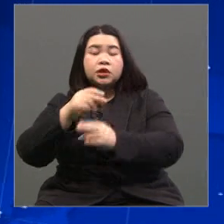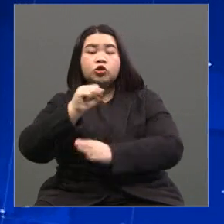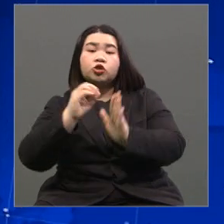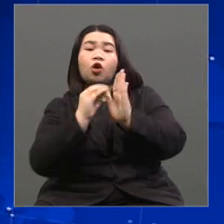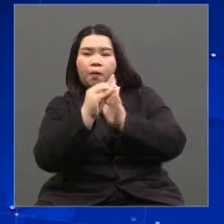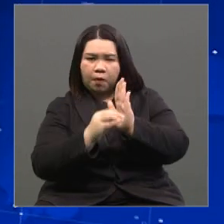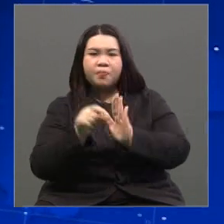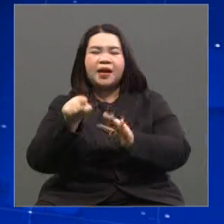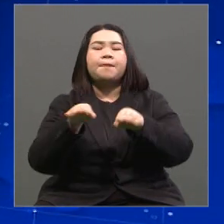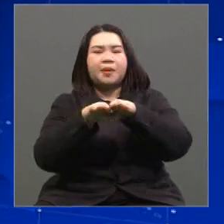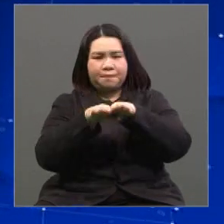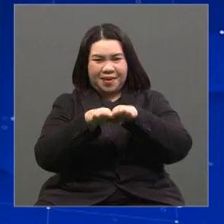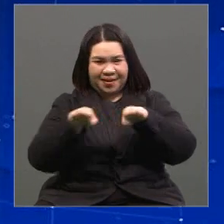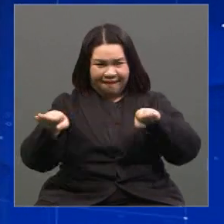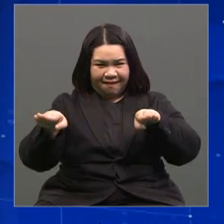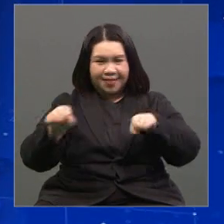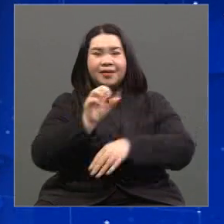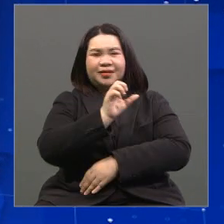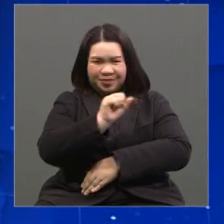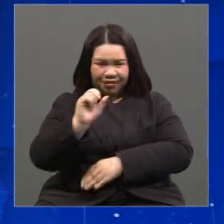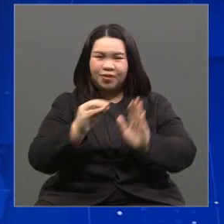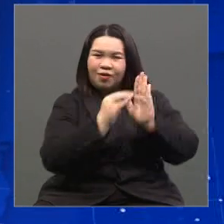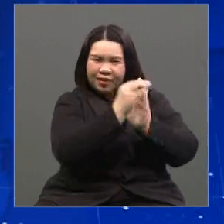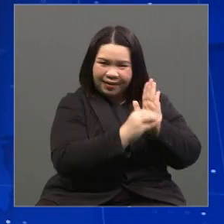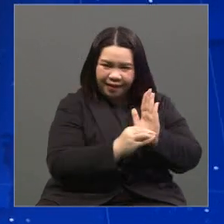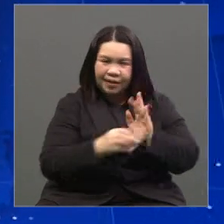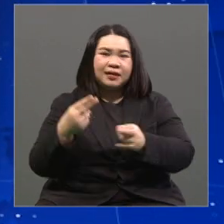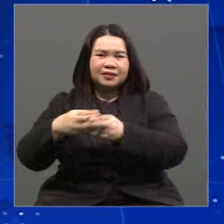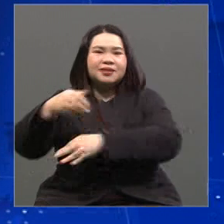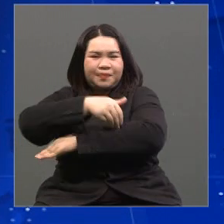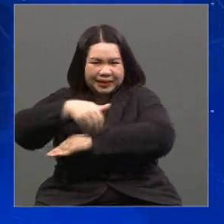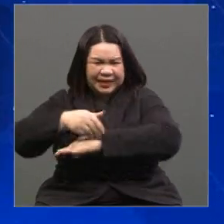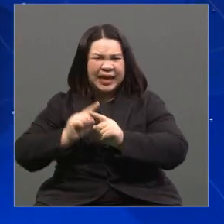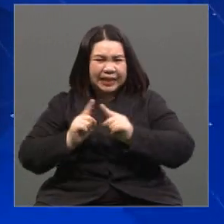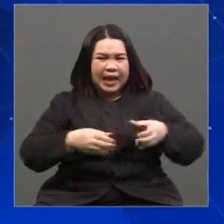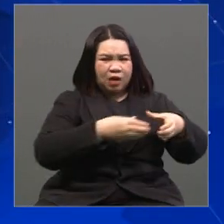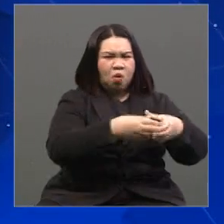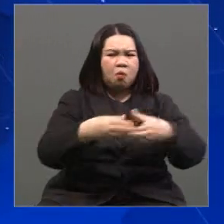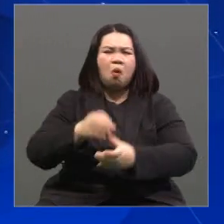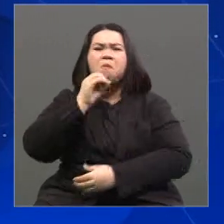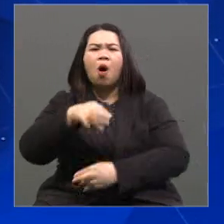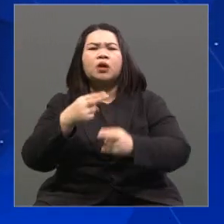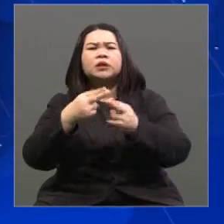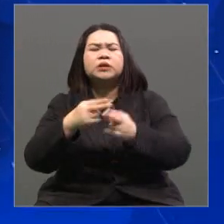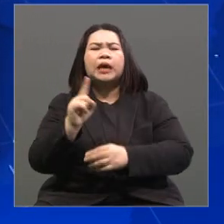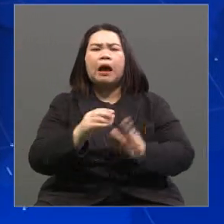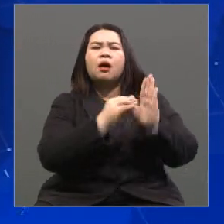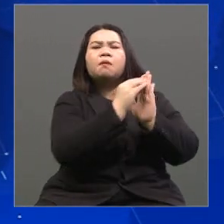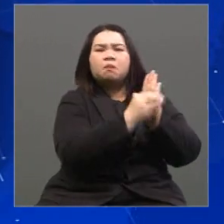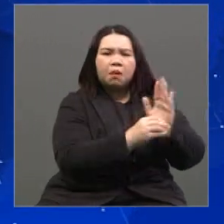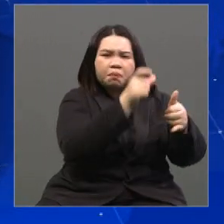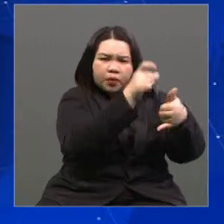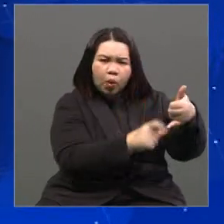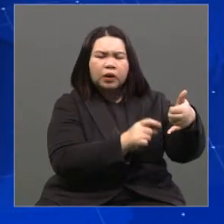บัตรมาตรฐานทั้งสสเขตแล้วก็บัญชีรายชื่อแต่ว่าบรรดาพรรคการเมืองก็เรียกกันไปว่าอย่างส.สเขตเนี่ยก็เป็น